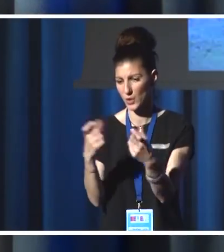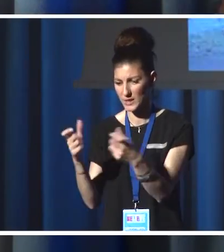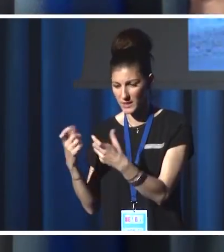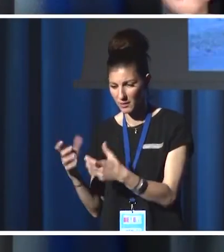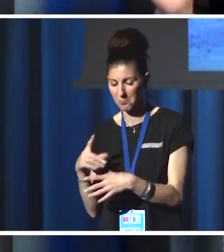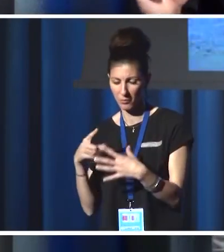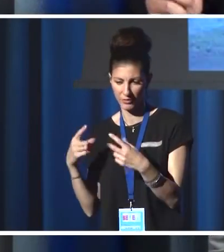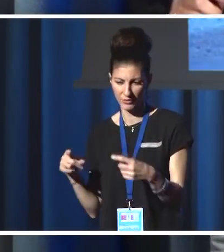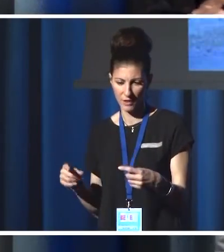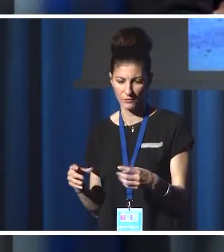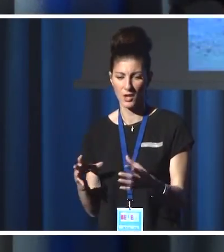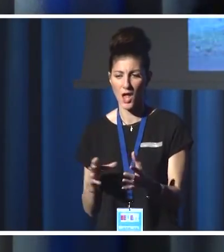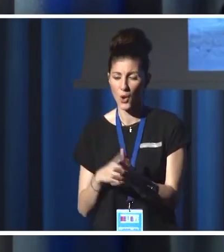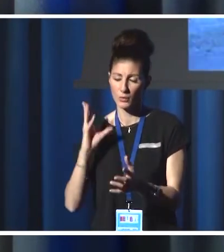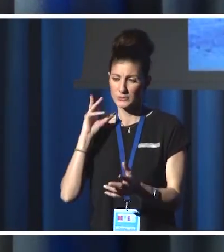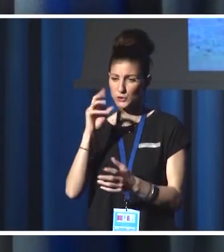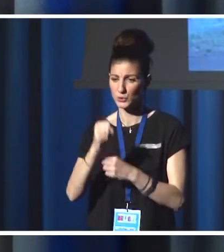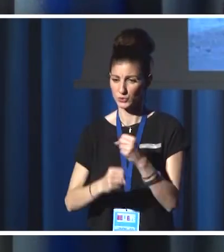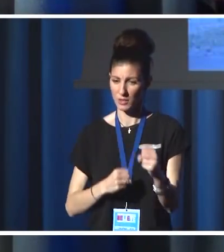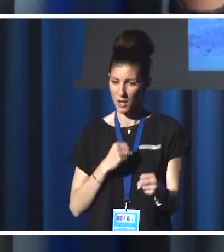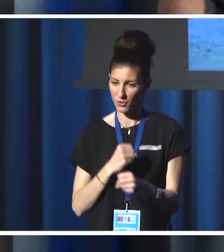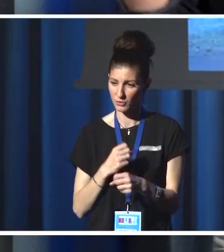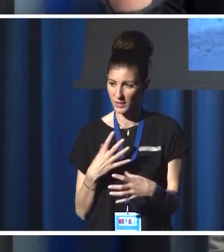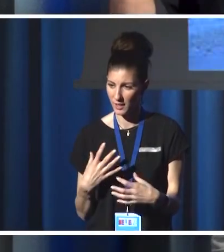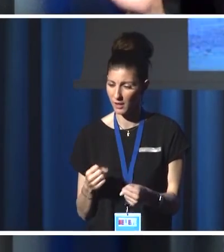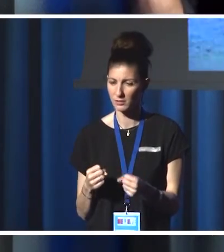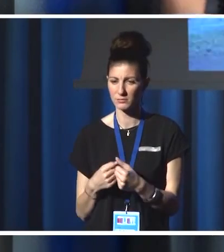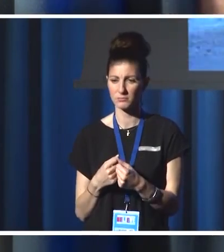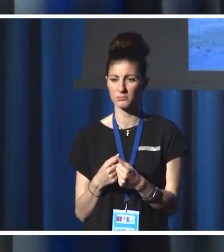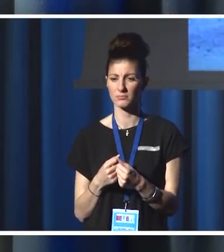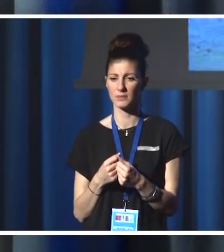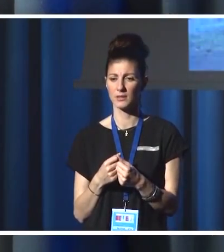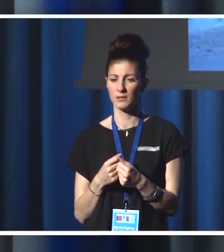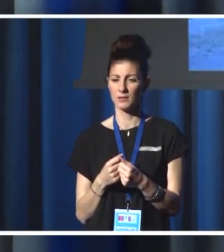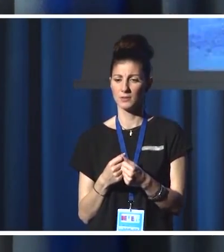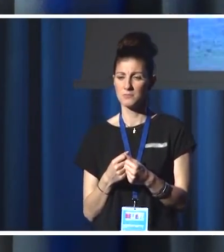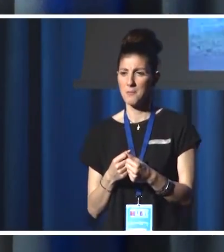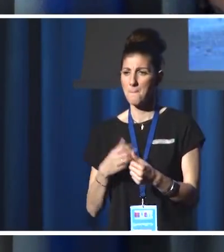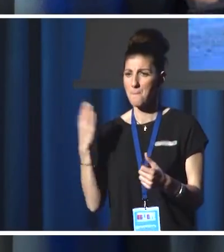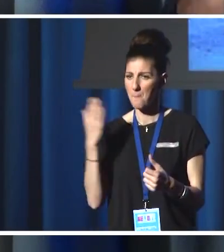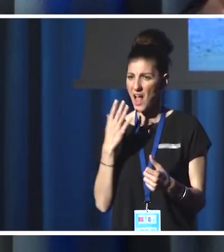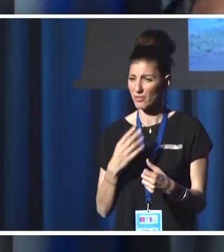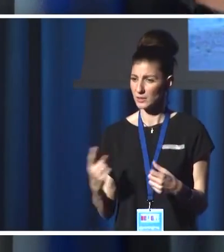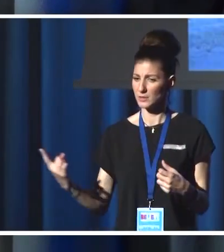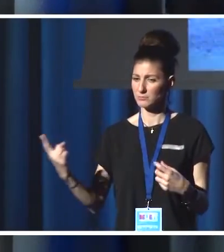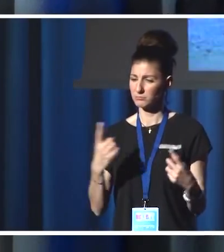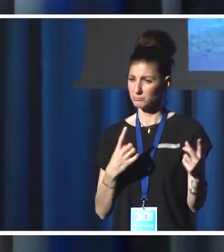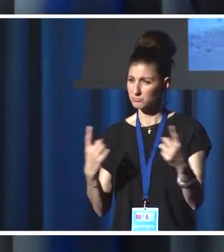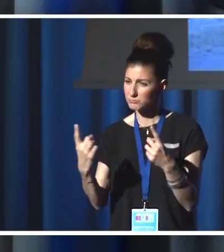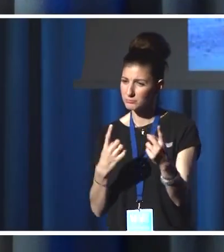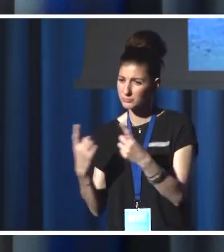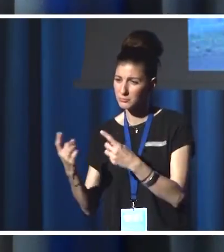ασχολούμαι τα αλεξί το πλαγιάς ούτε έναν μαθητή που να έχει έρθει και μιλάμε τώρα για ηλικίες από